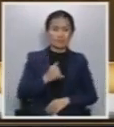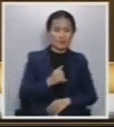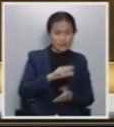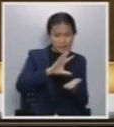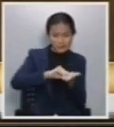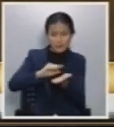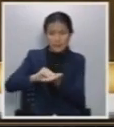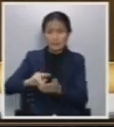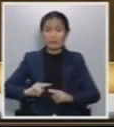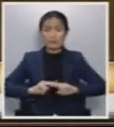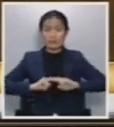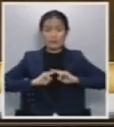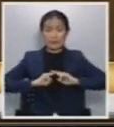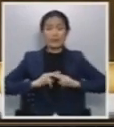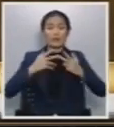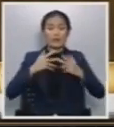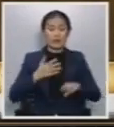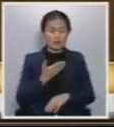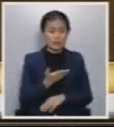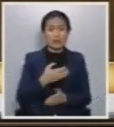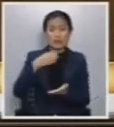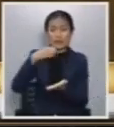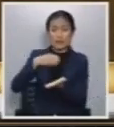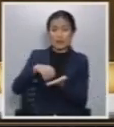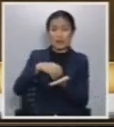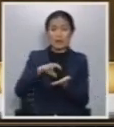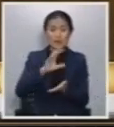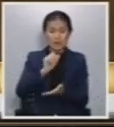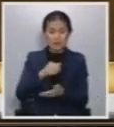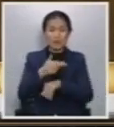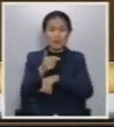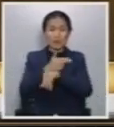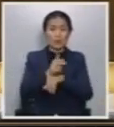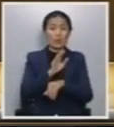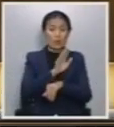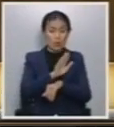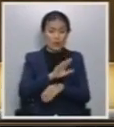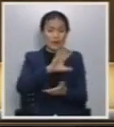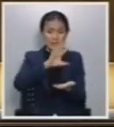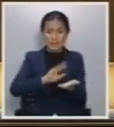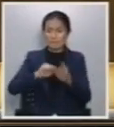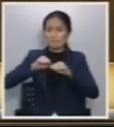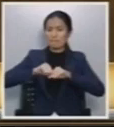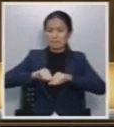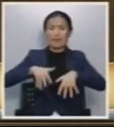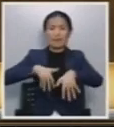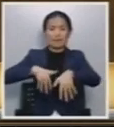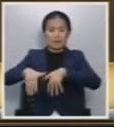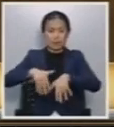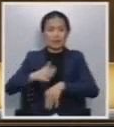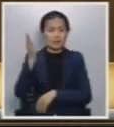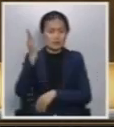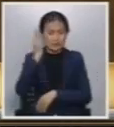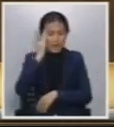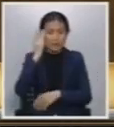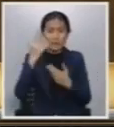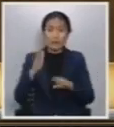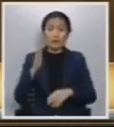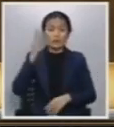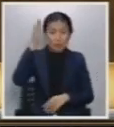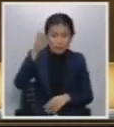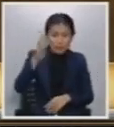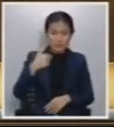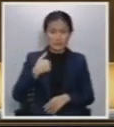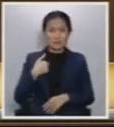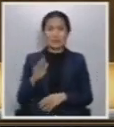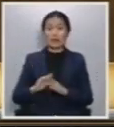ครับในเทปไปเปิดกับผู้บริหารฟังแล้วก็จะไล่เป็นข้อต่อข้อครับแล้วก็ในอนาคตนั้นก็จะส่งทีมงานจากกระทรว